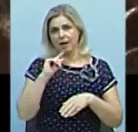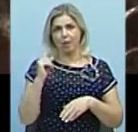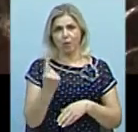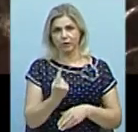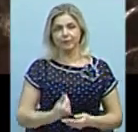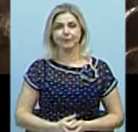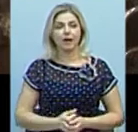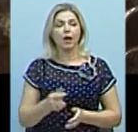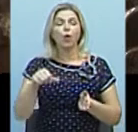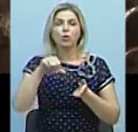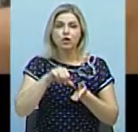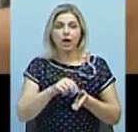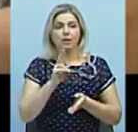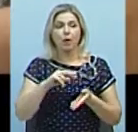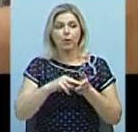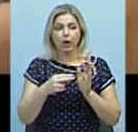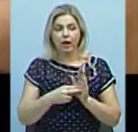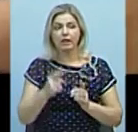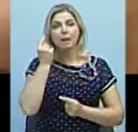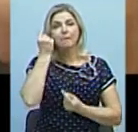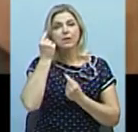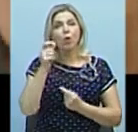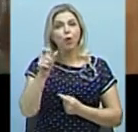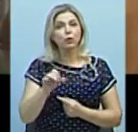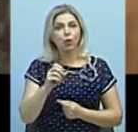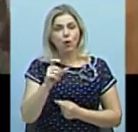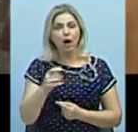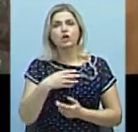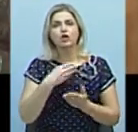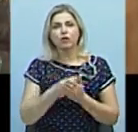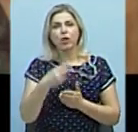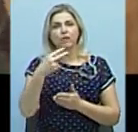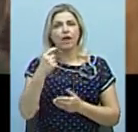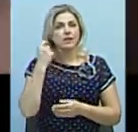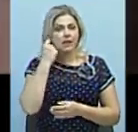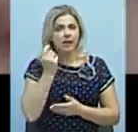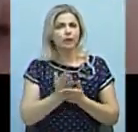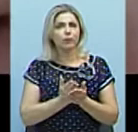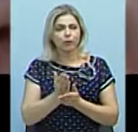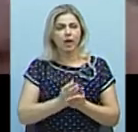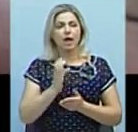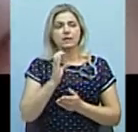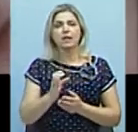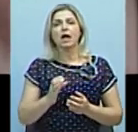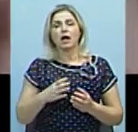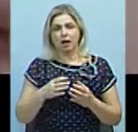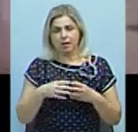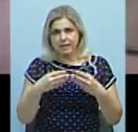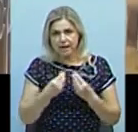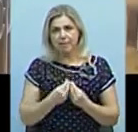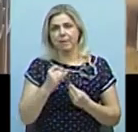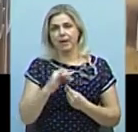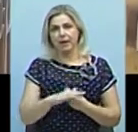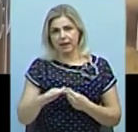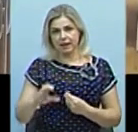до обговорення проєкту психолог Ірина Куліш. Вона 25 років своєї практики присвятила роботі з сім'ями, де виховують дітей з інвалідністю.